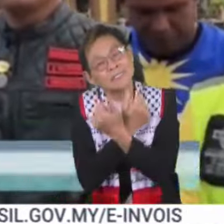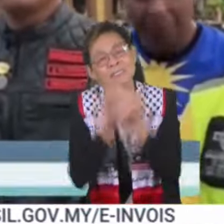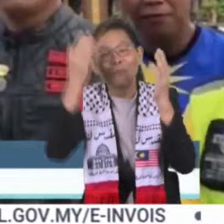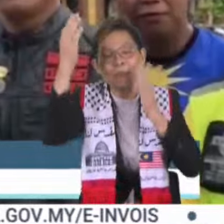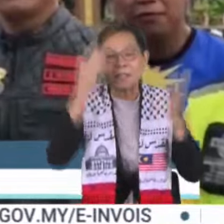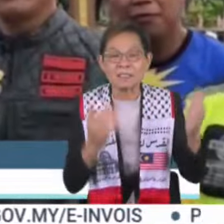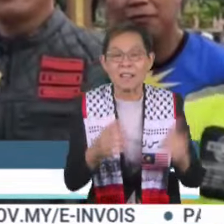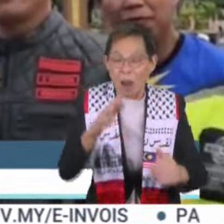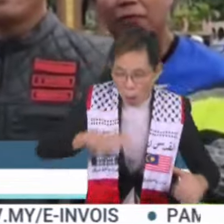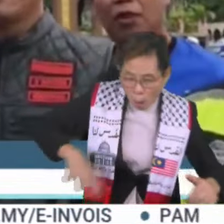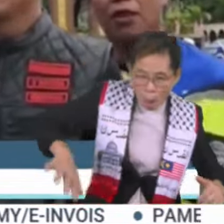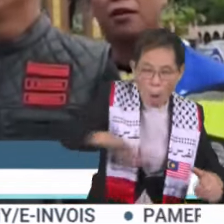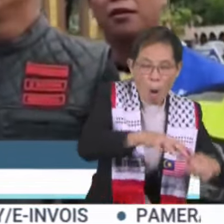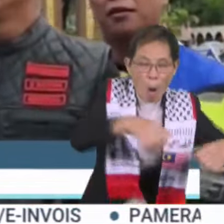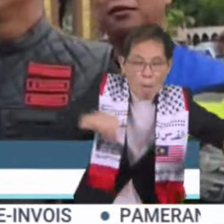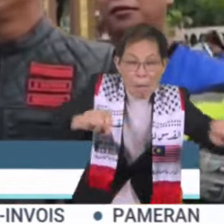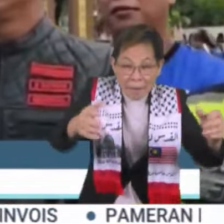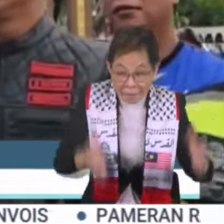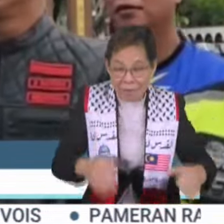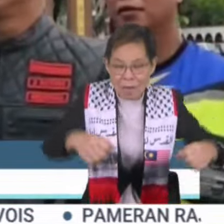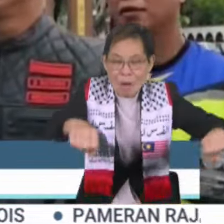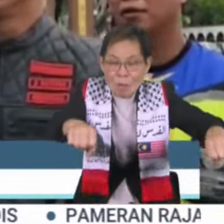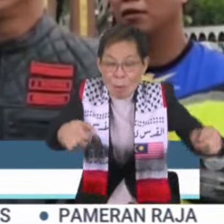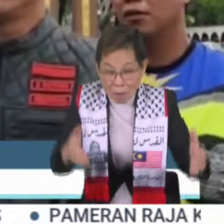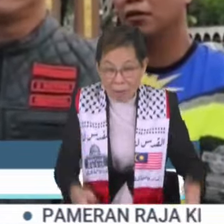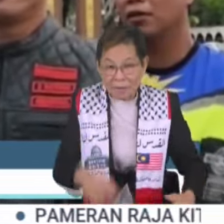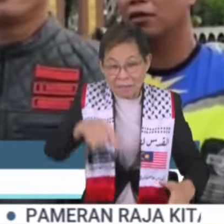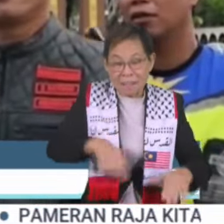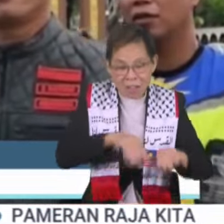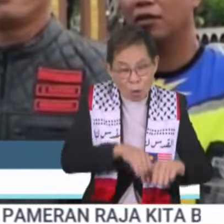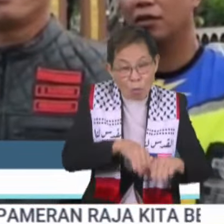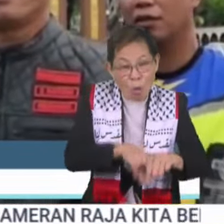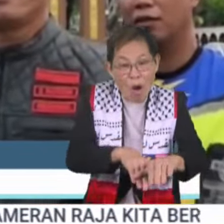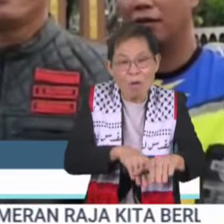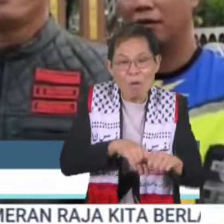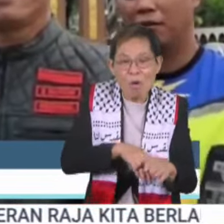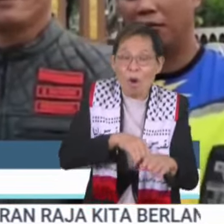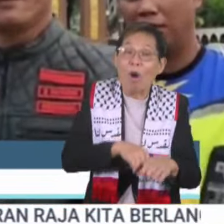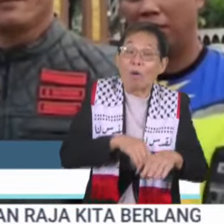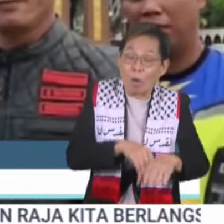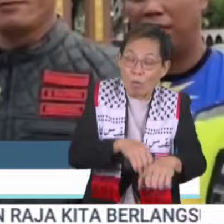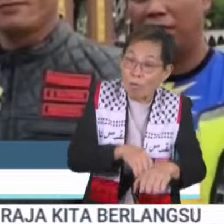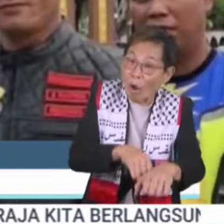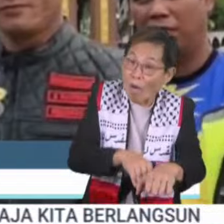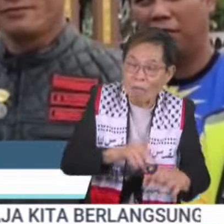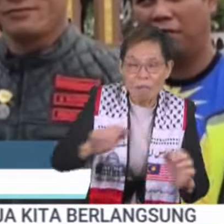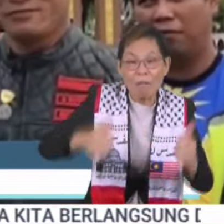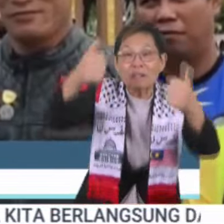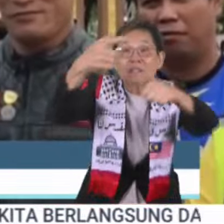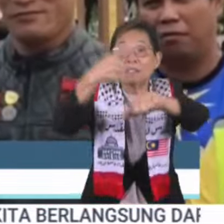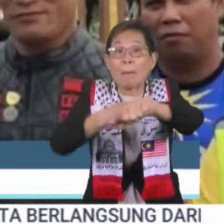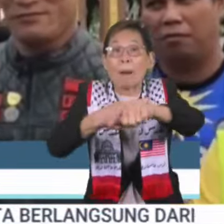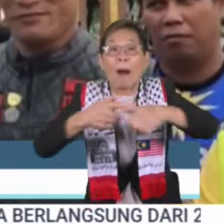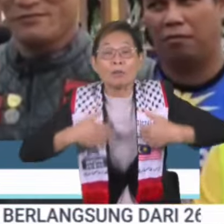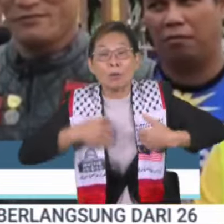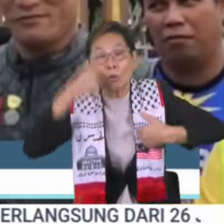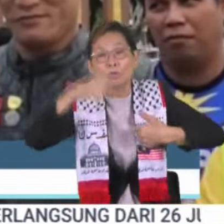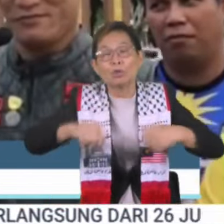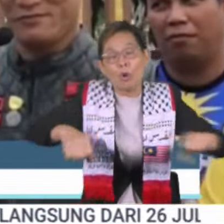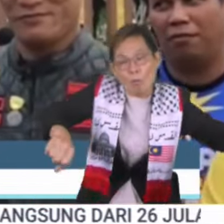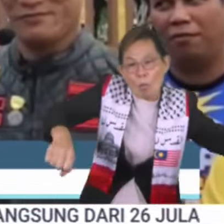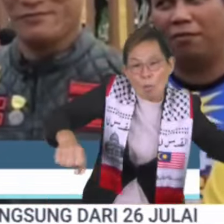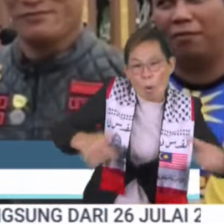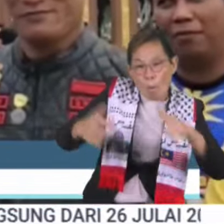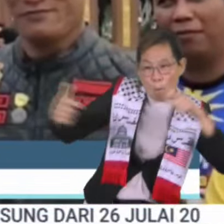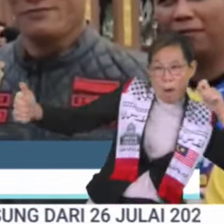biker sendiri. Dan ini adalah konvoi kali pertama diadakan untuk motor chopper